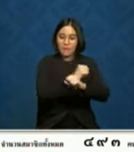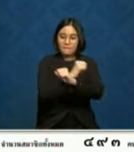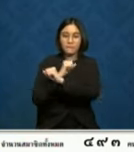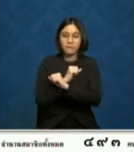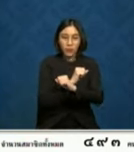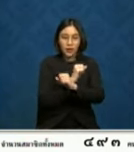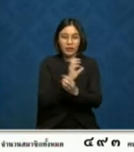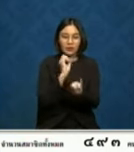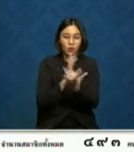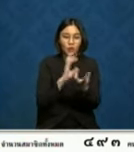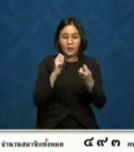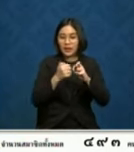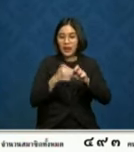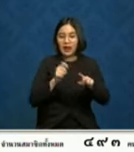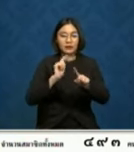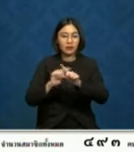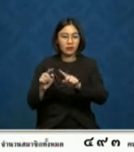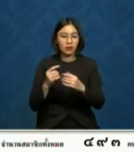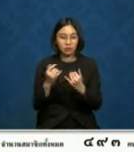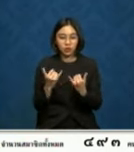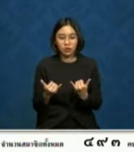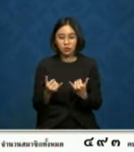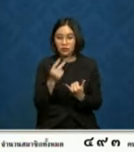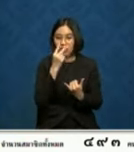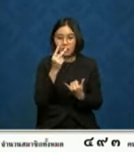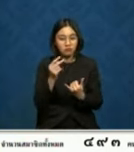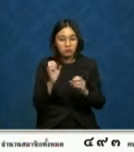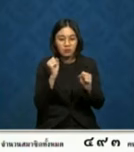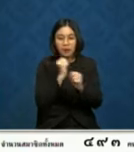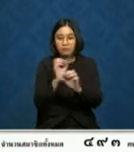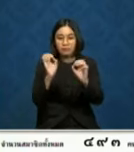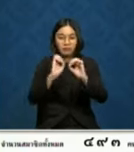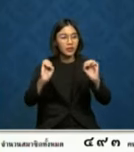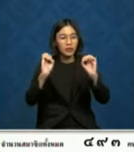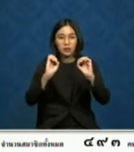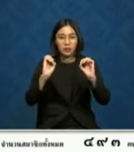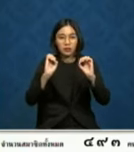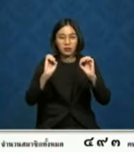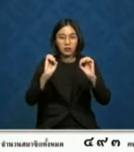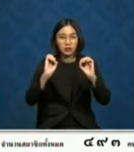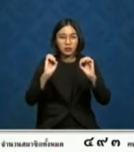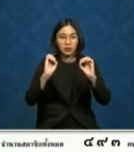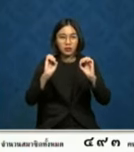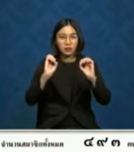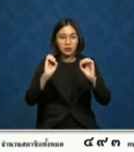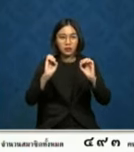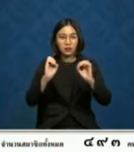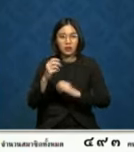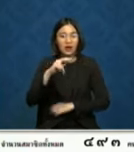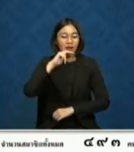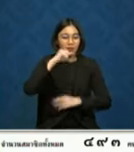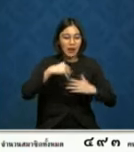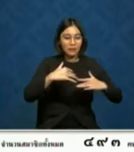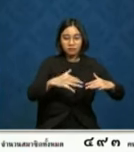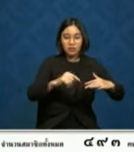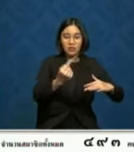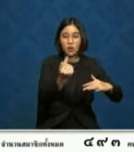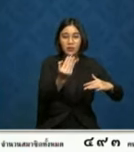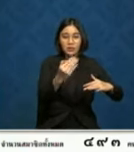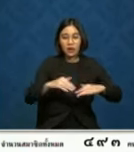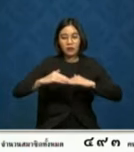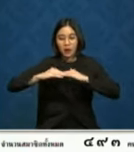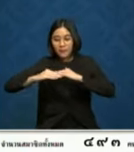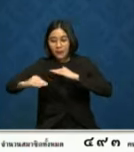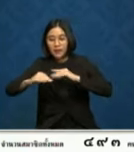ทรัพากรธรรมชาติตรงนี้ก็ไม่เคยทำครับไม่ใช่มีแค่ในน้ำครับบนบกด้วย